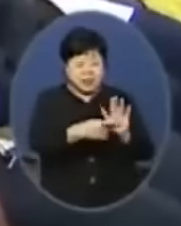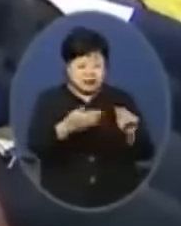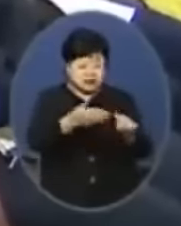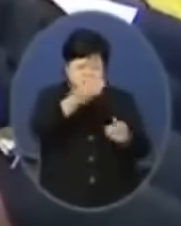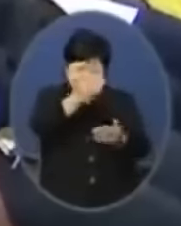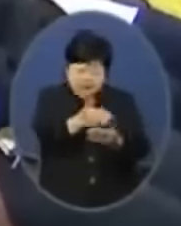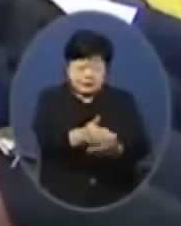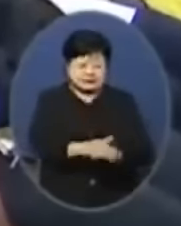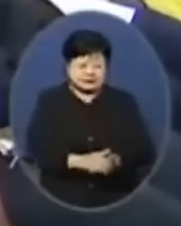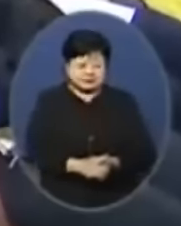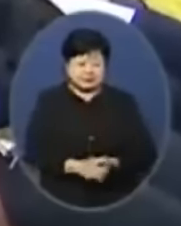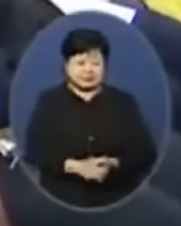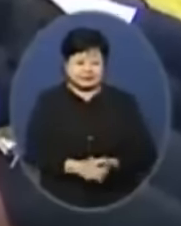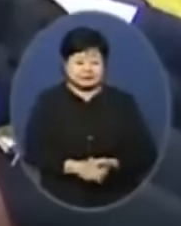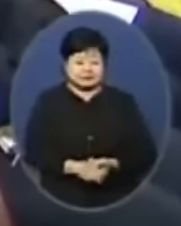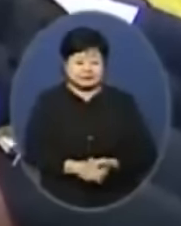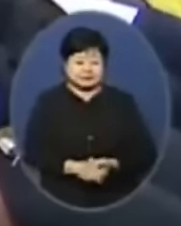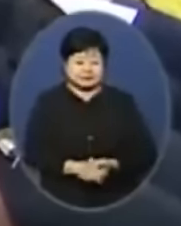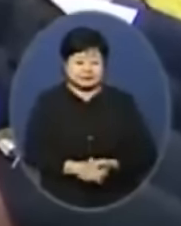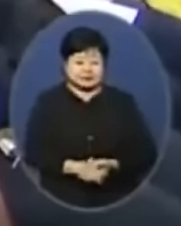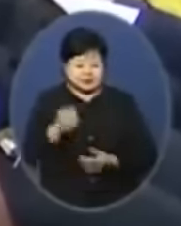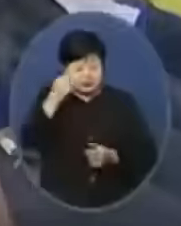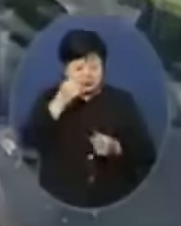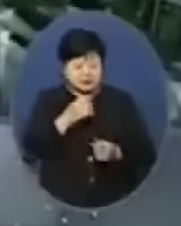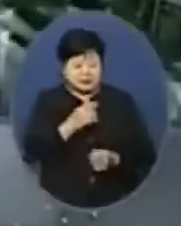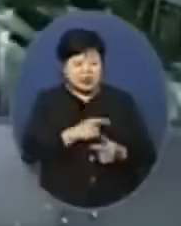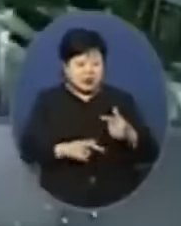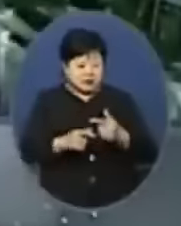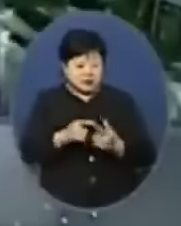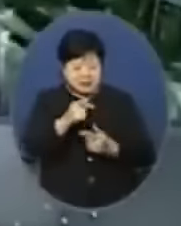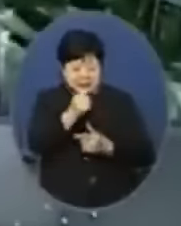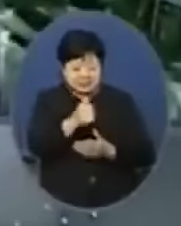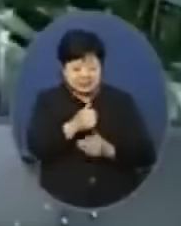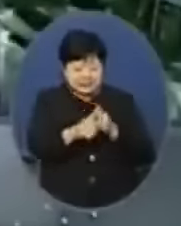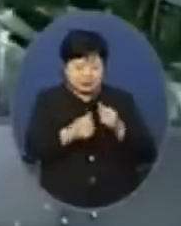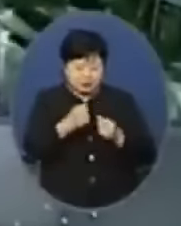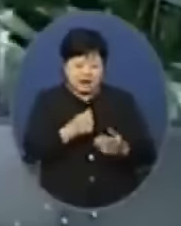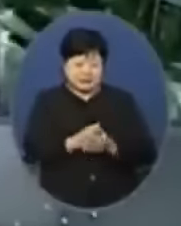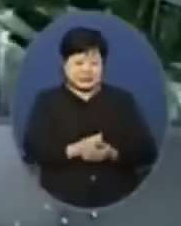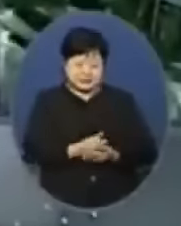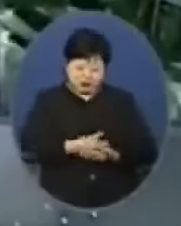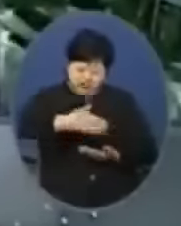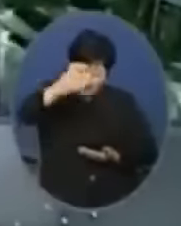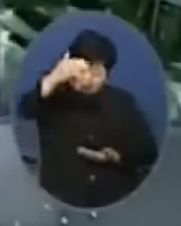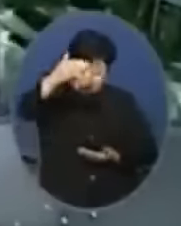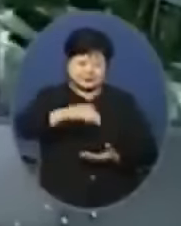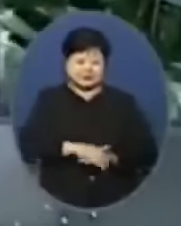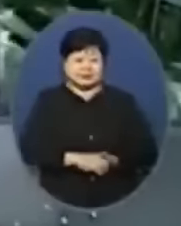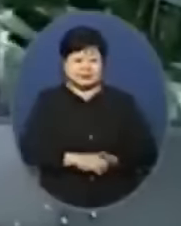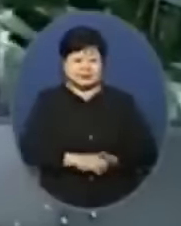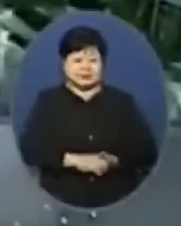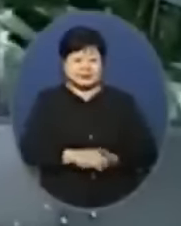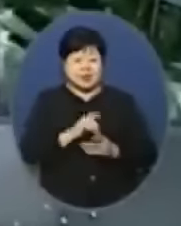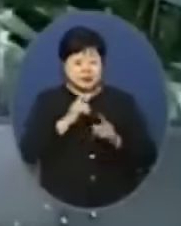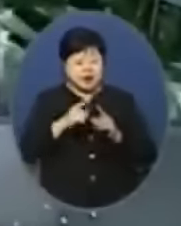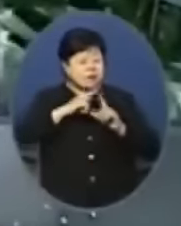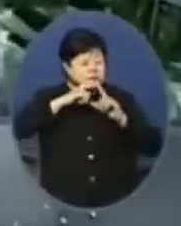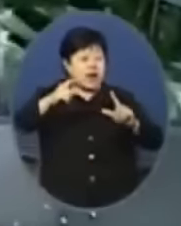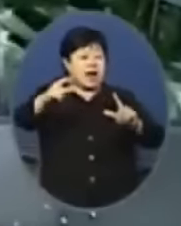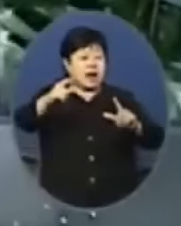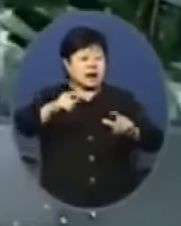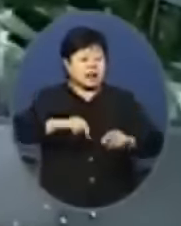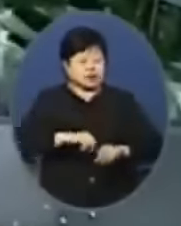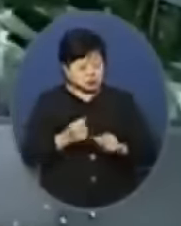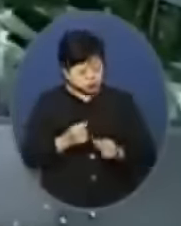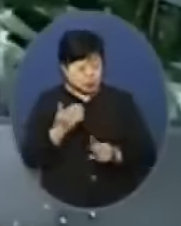가져오지 못한다. 성령 플러스 하나님이 와 계신 이는 물러가라. 우리가 말로 해야